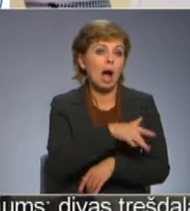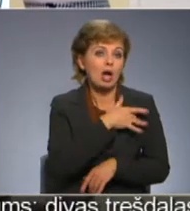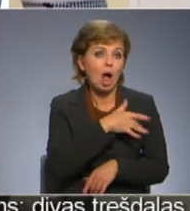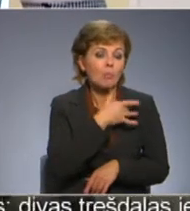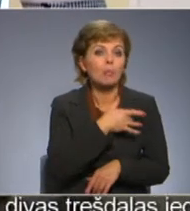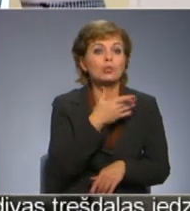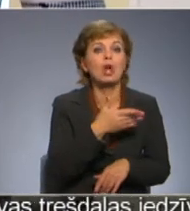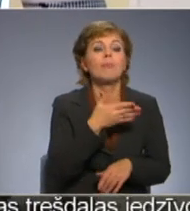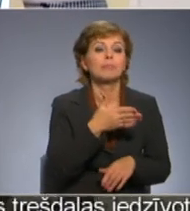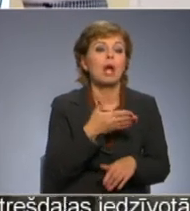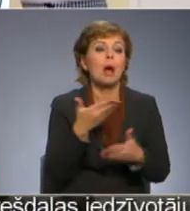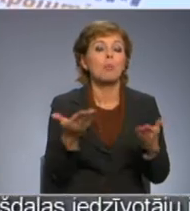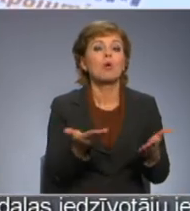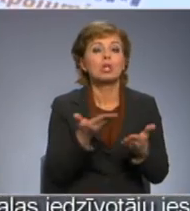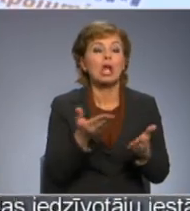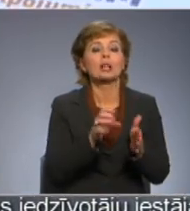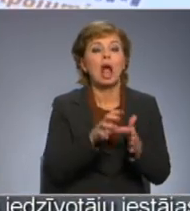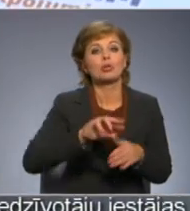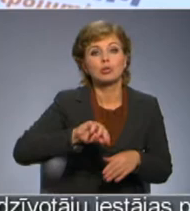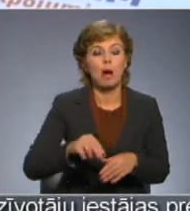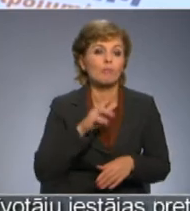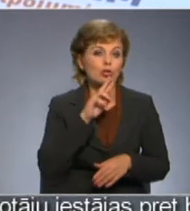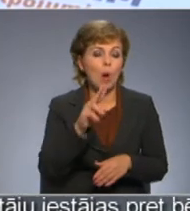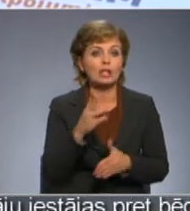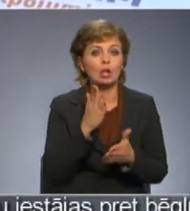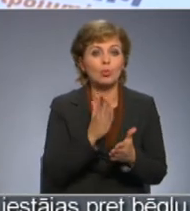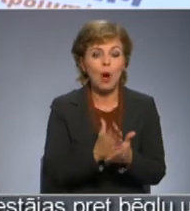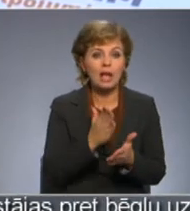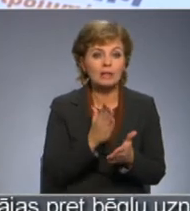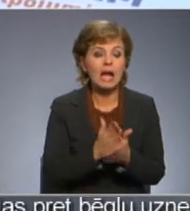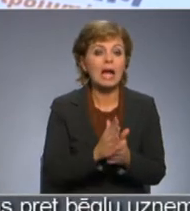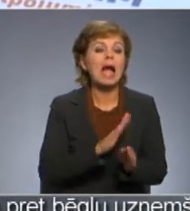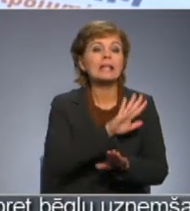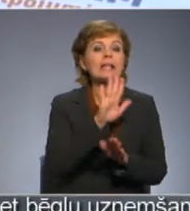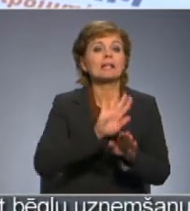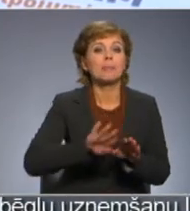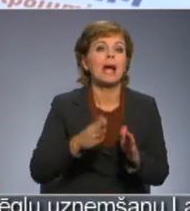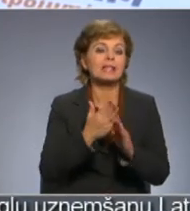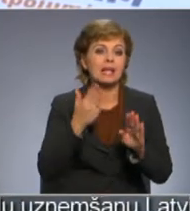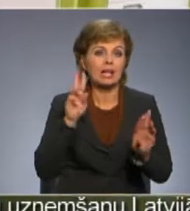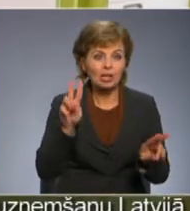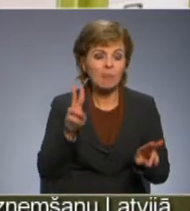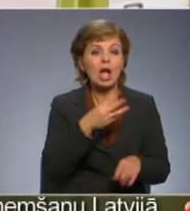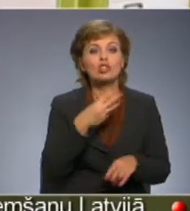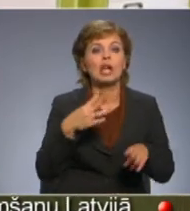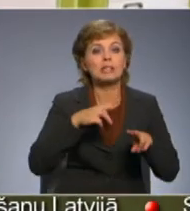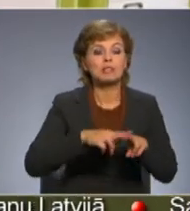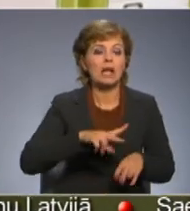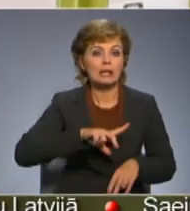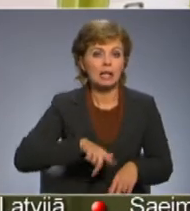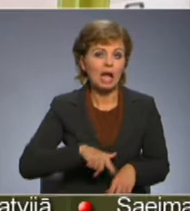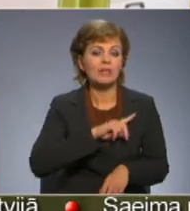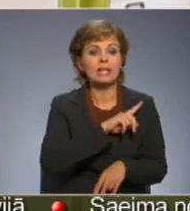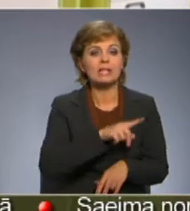mudinātu aktivizēt elektroniskos parakstus, šodien norisinās akcija Dienas bez rindām, kurās vairāk nekā 400 vietās Latvijā